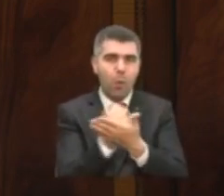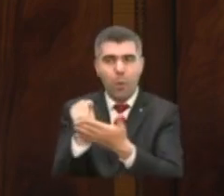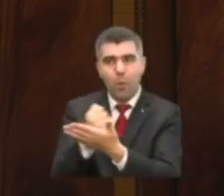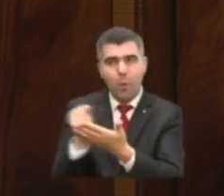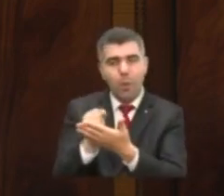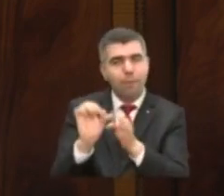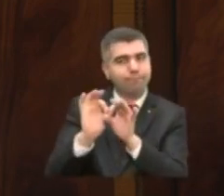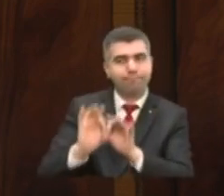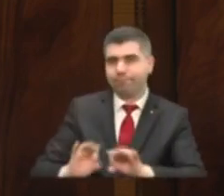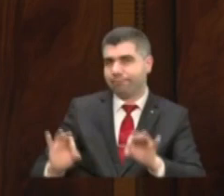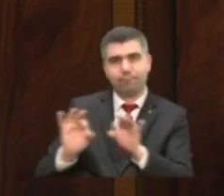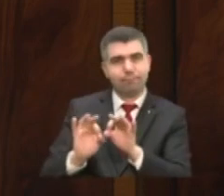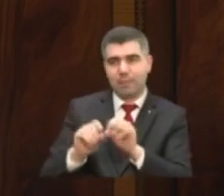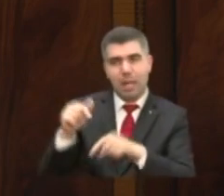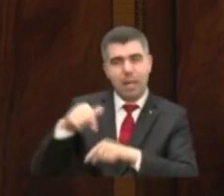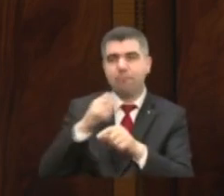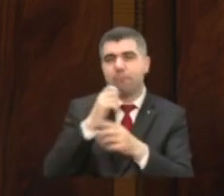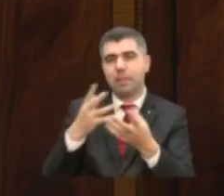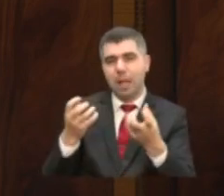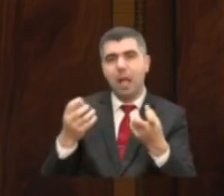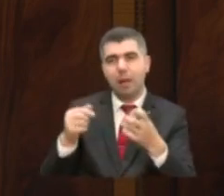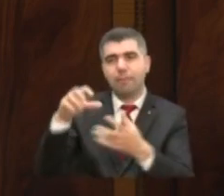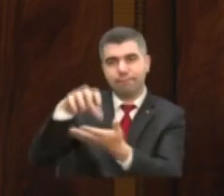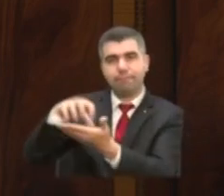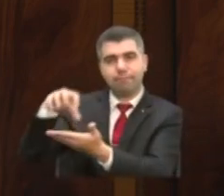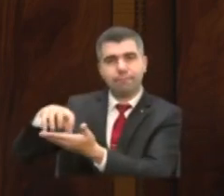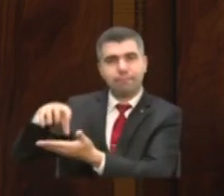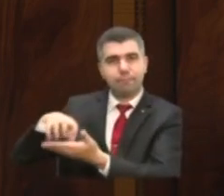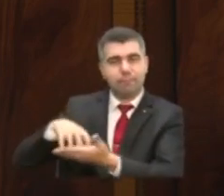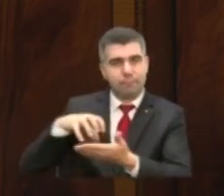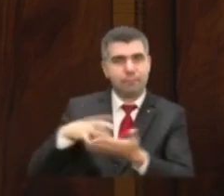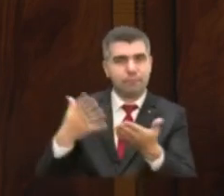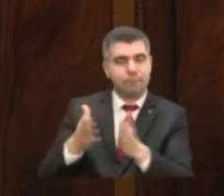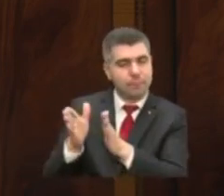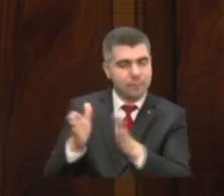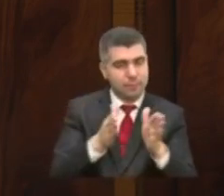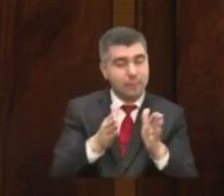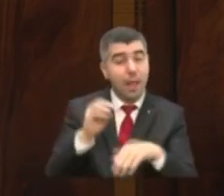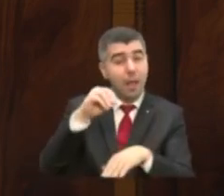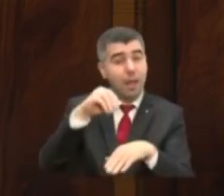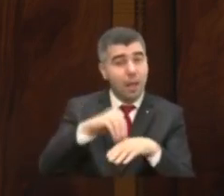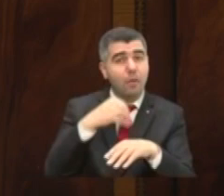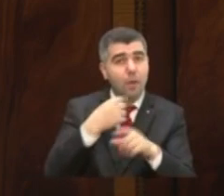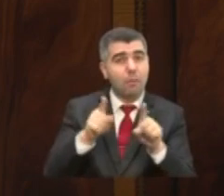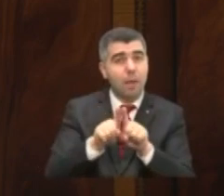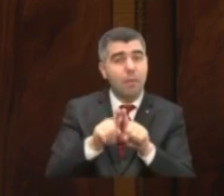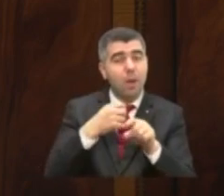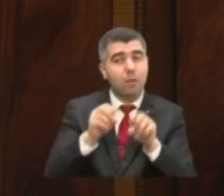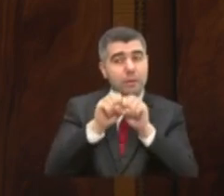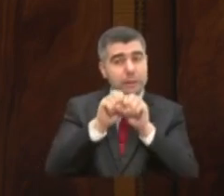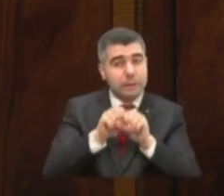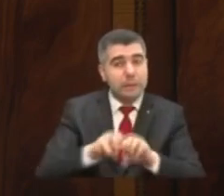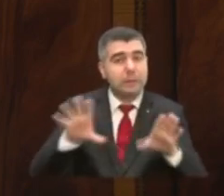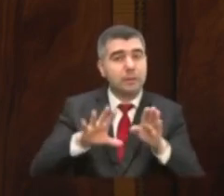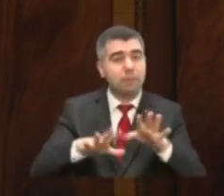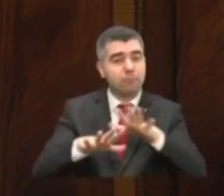للمغاربة حقهم الدستوري في السكن اللائق. وتزداد الوضعية الاجتماعية تدهورا مع اتساع رقعة الفوارق